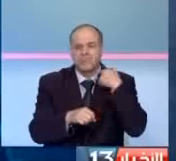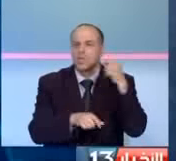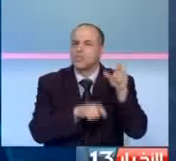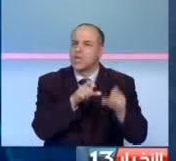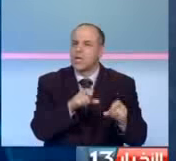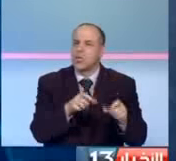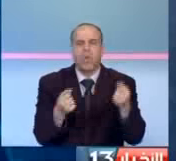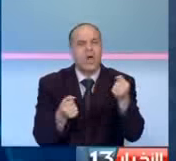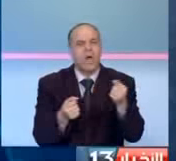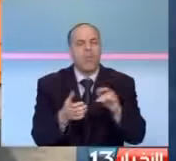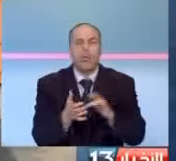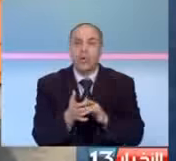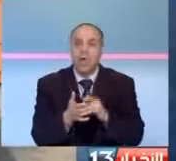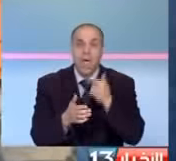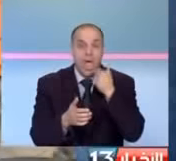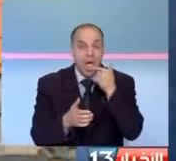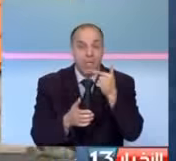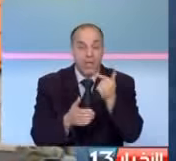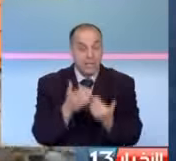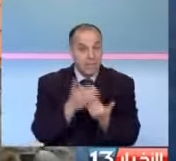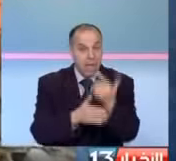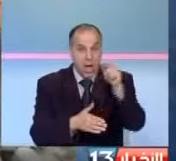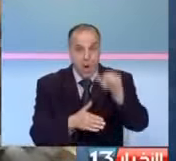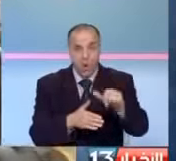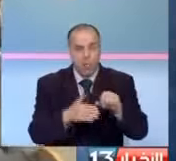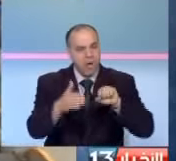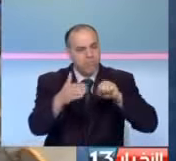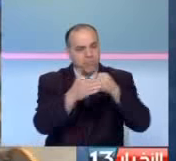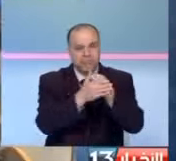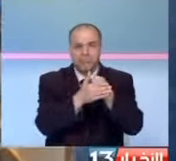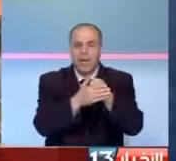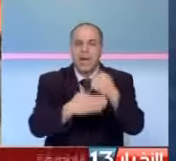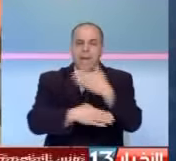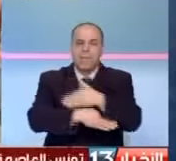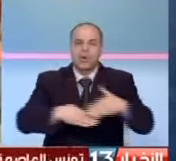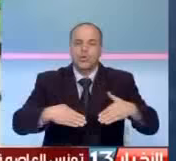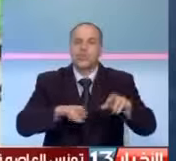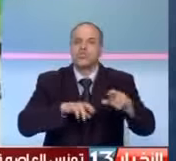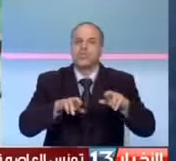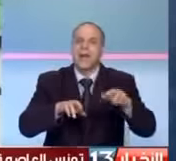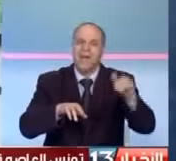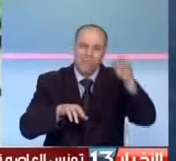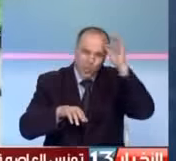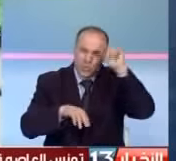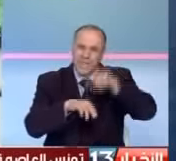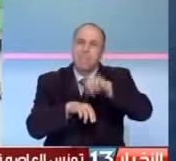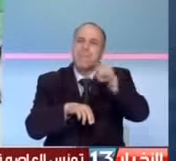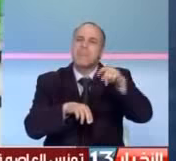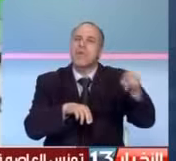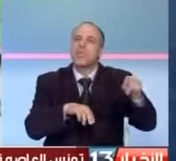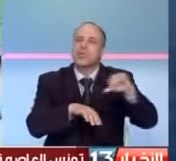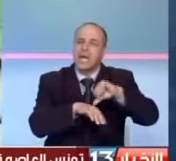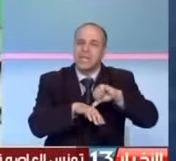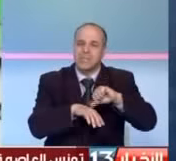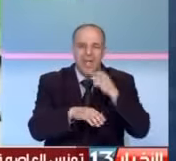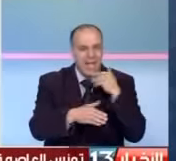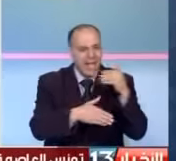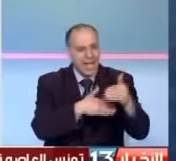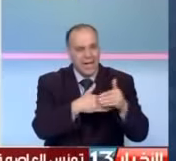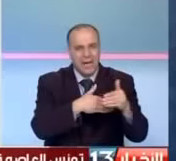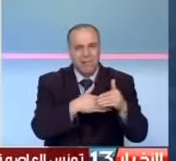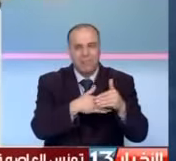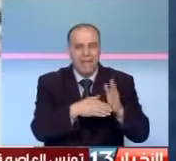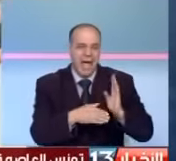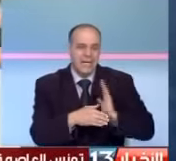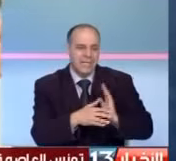البشرية والمادية، فقد جد صباح اليوم حادث على مستوى شارع مفتاح سعد الله بتونس العاصمة بالقرب من